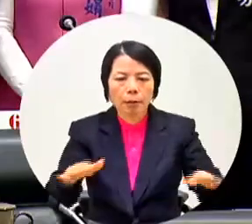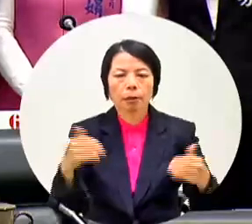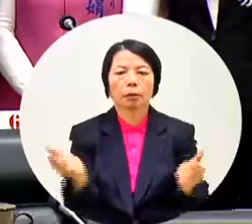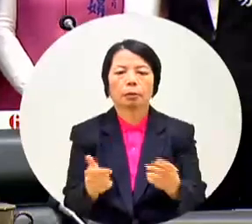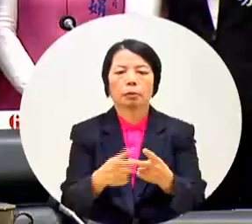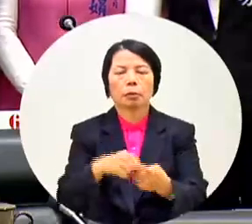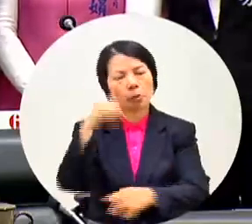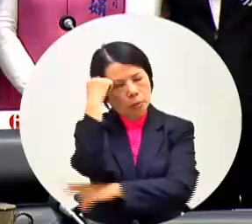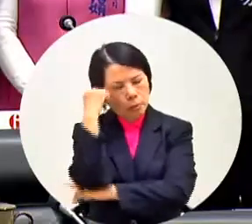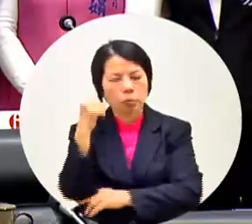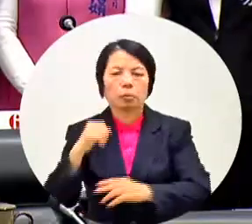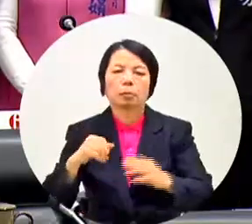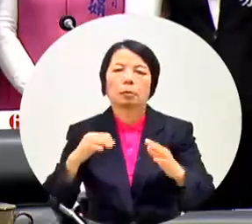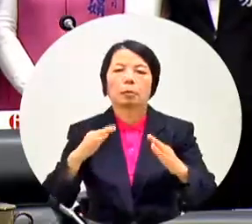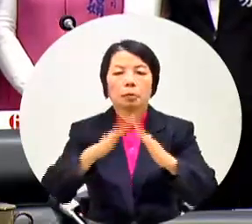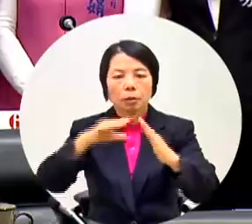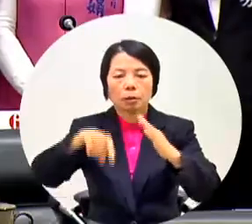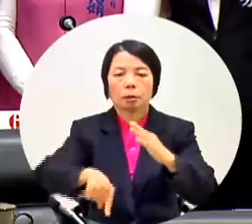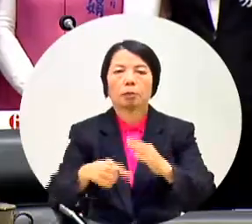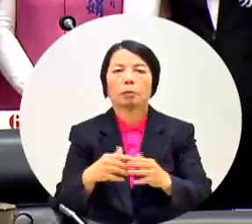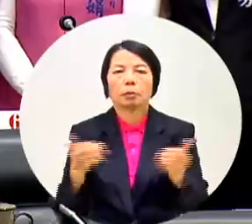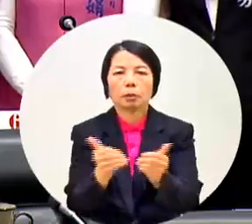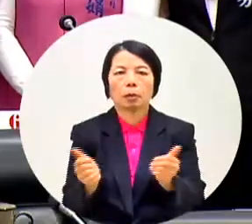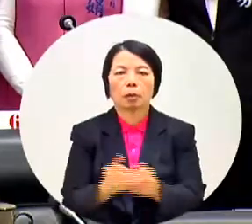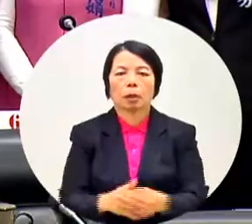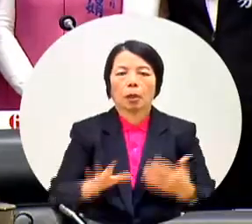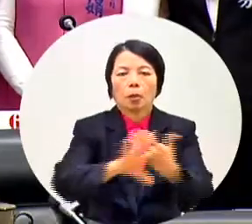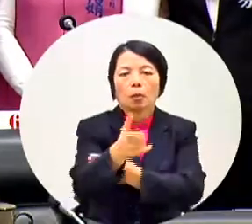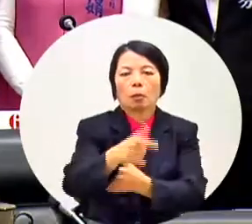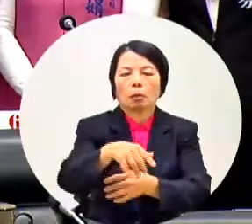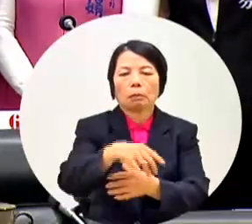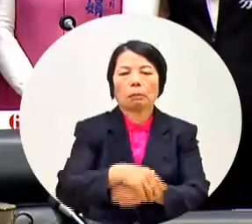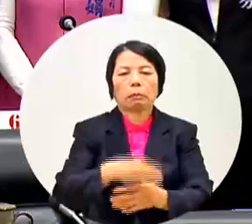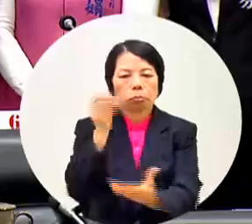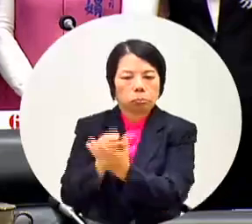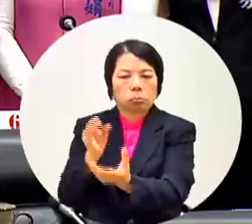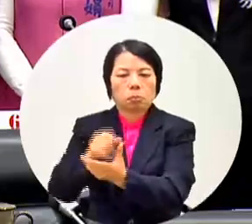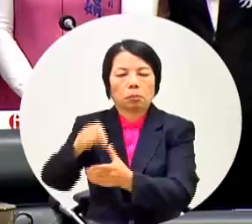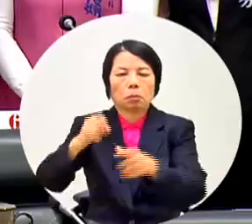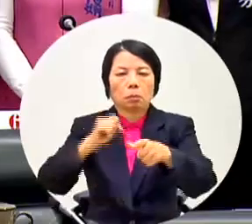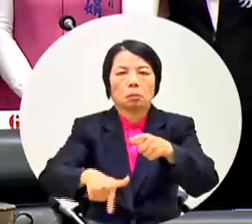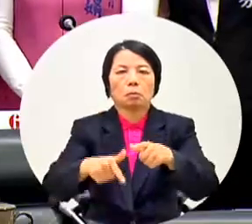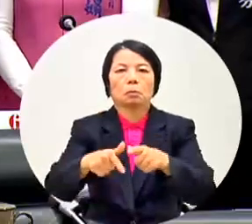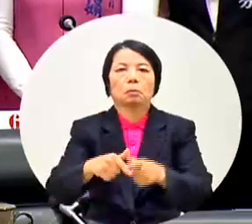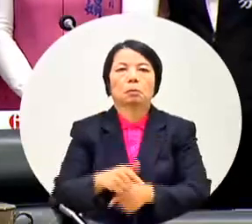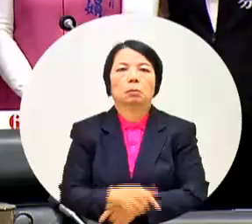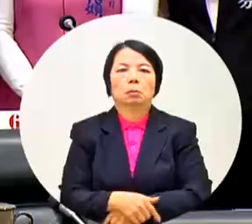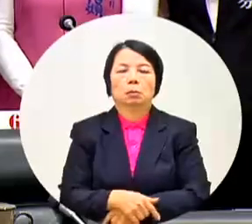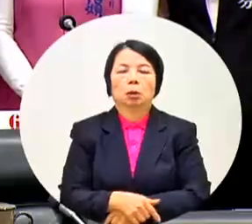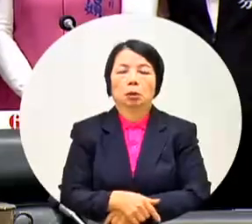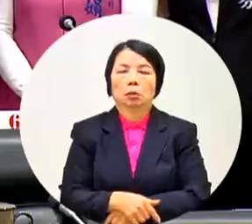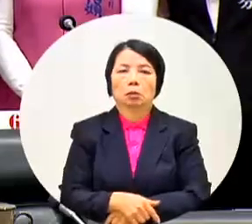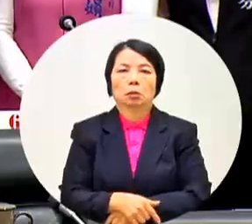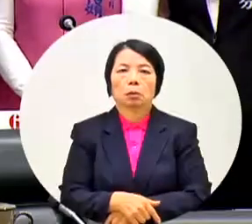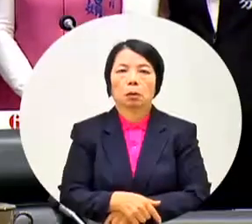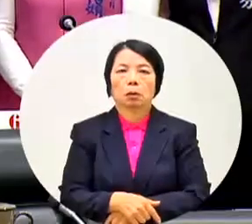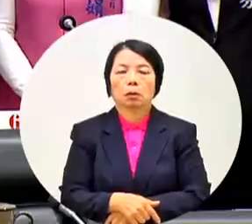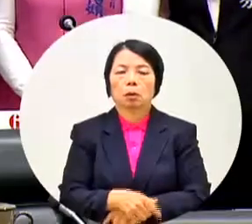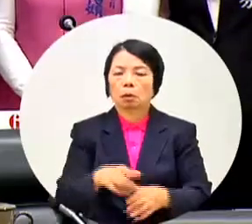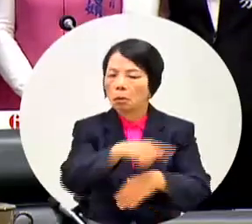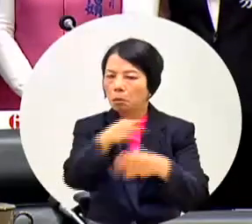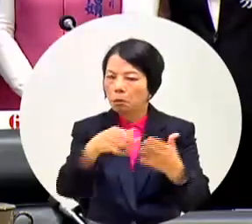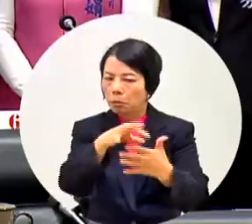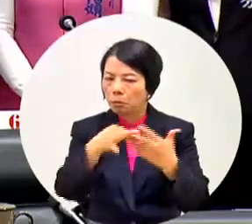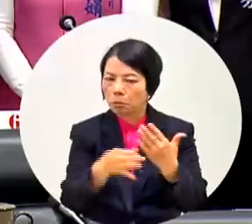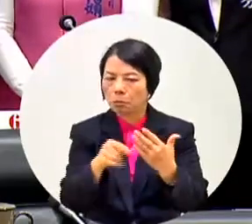所有外来投资高雄这些业者对于我们高雄评估的一个首要要件的同时，市长，管线的